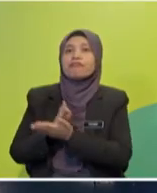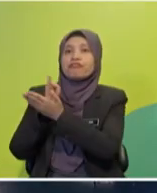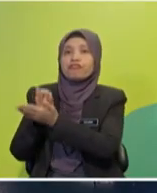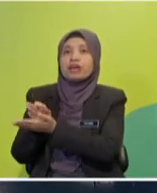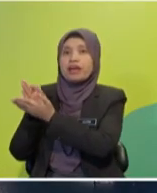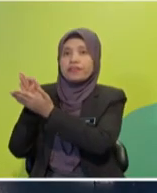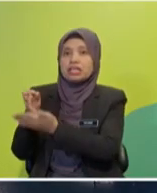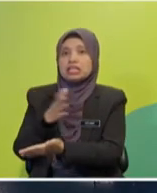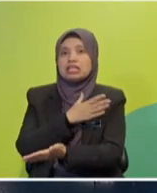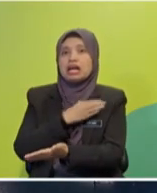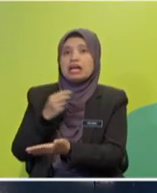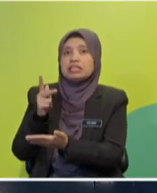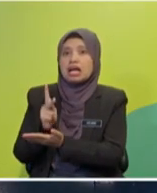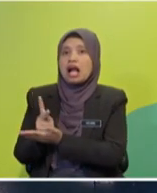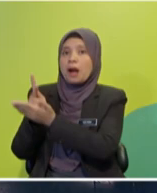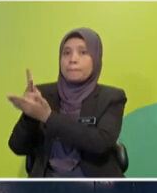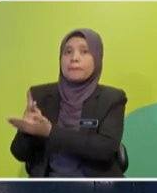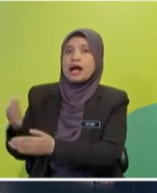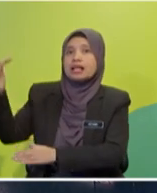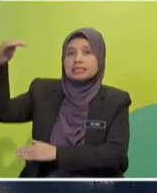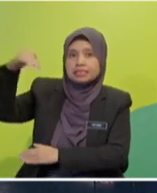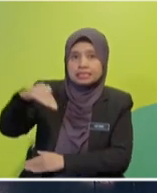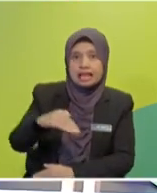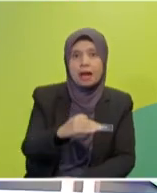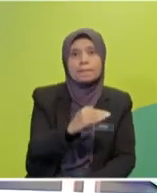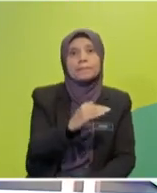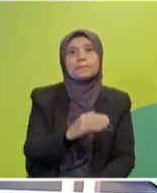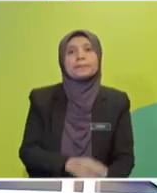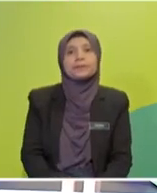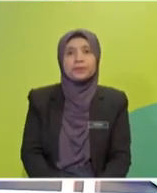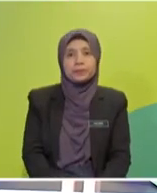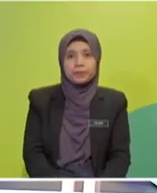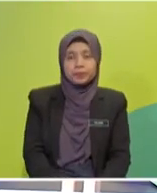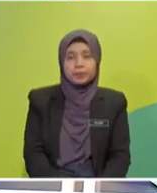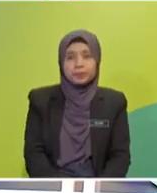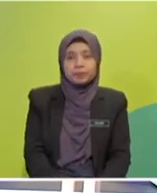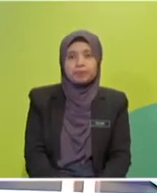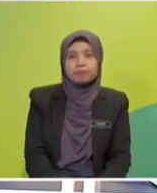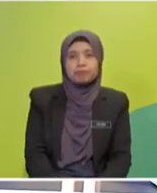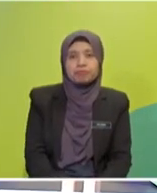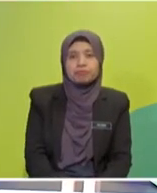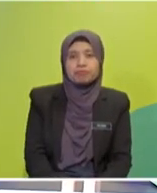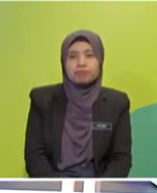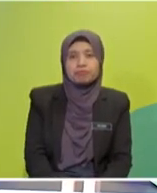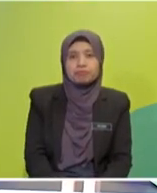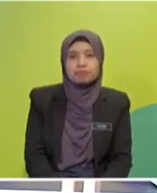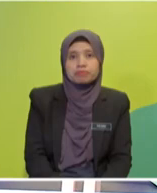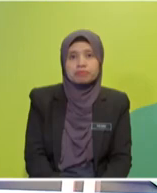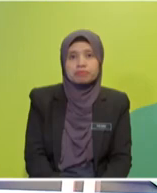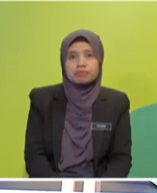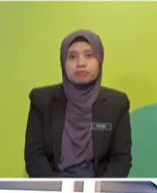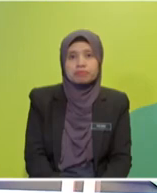kapal selam. Feri. Ferry, ferry. Saya jumpa cikgu. Betul. Baik. Sebenarnya saya pun dah tak sama-sama nyanyi ni. Dan.